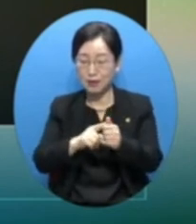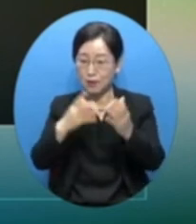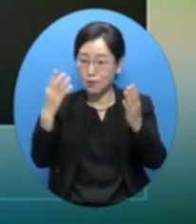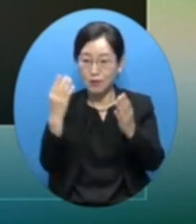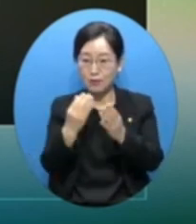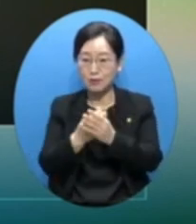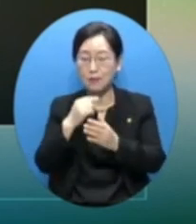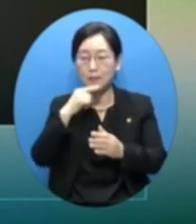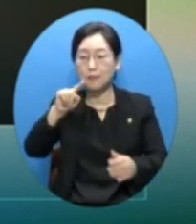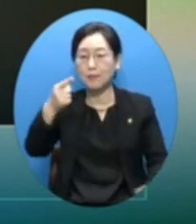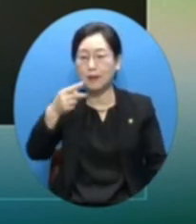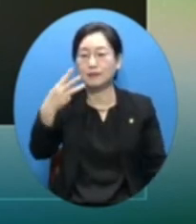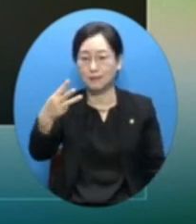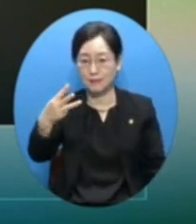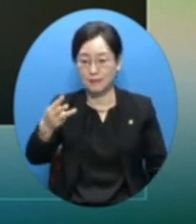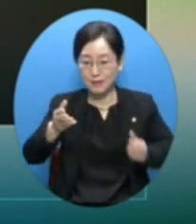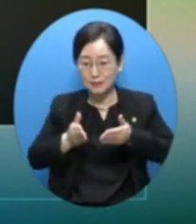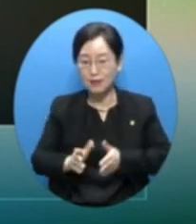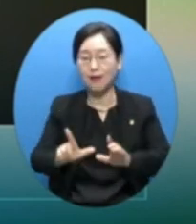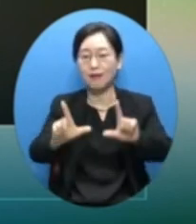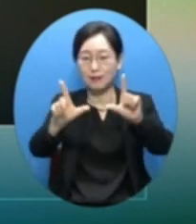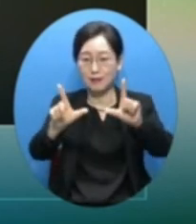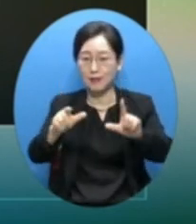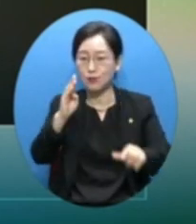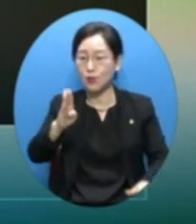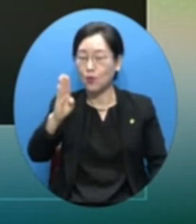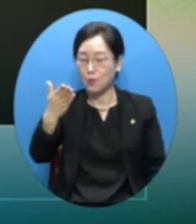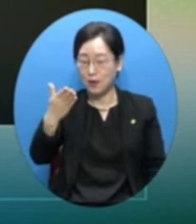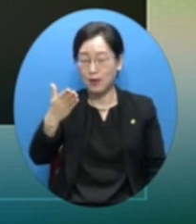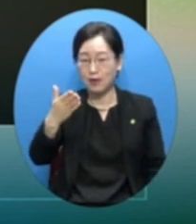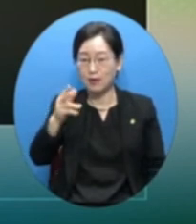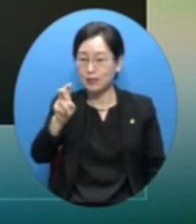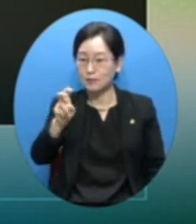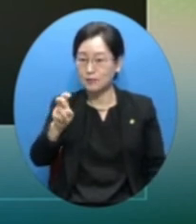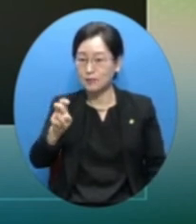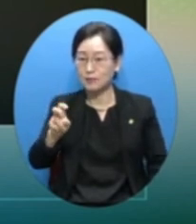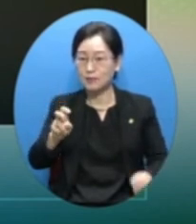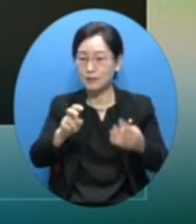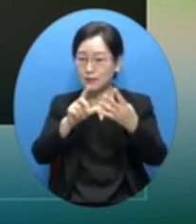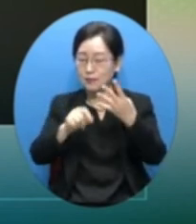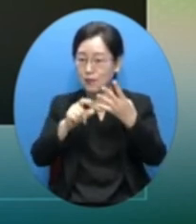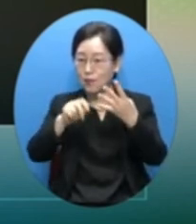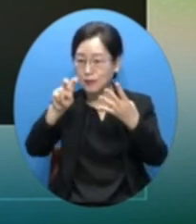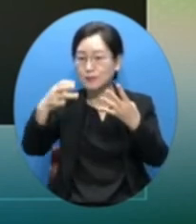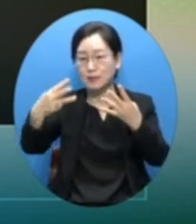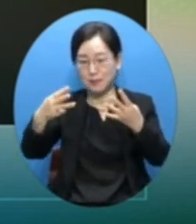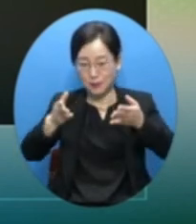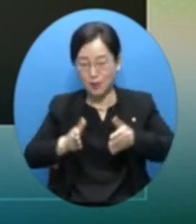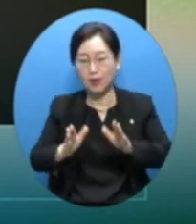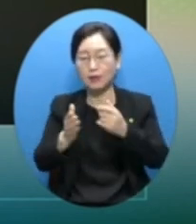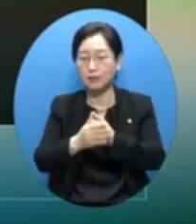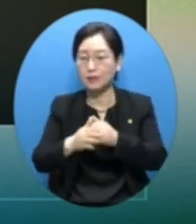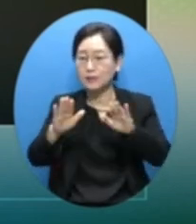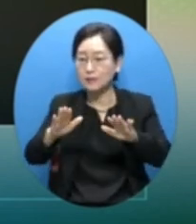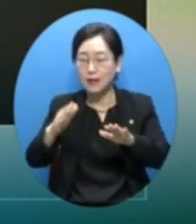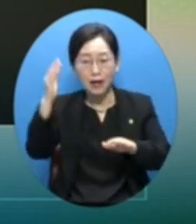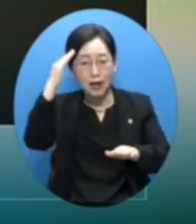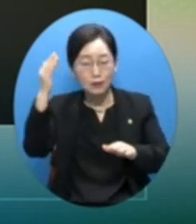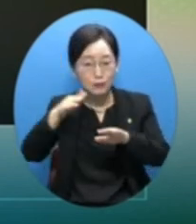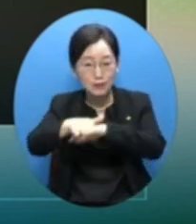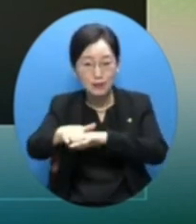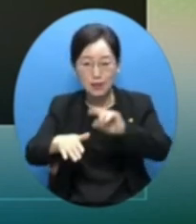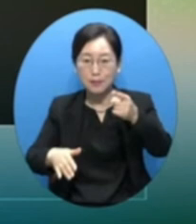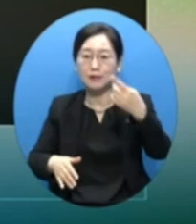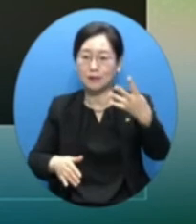생신이셨습니다. 1920년 4월 23일 날 태어나셨으니까요. 그러니까 새는 나이로는 104세시고